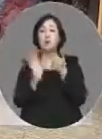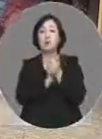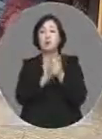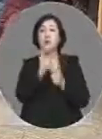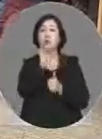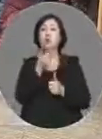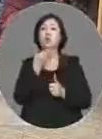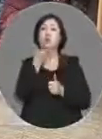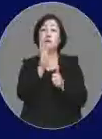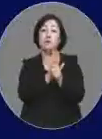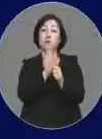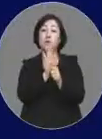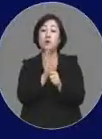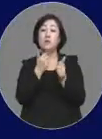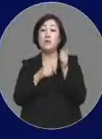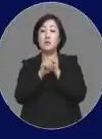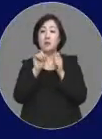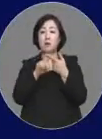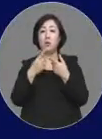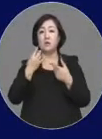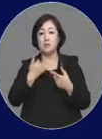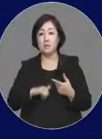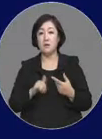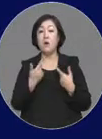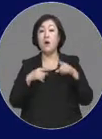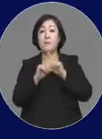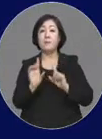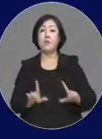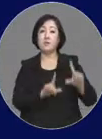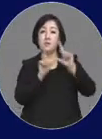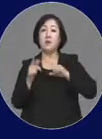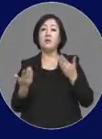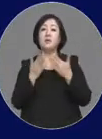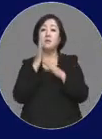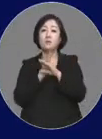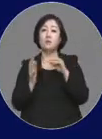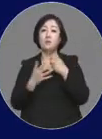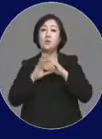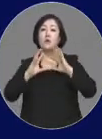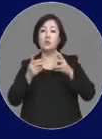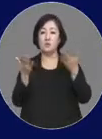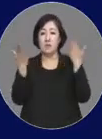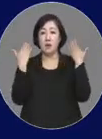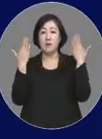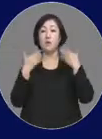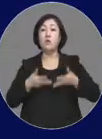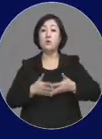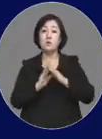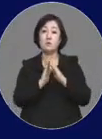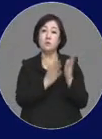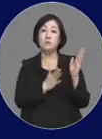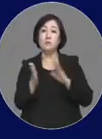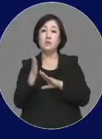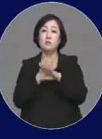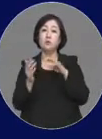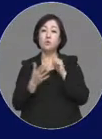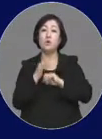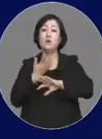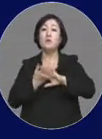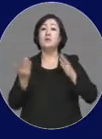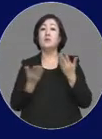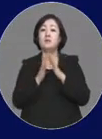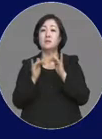낳습니다 또 자녀와 함께 거주하며 근무 할 수 있도록 국제학교 설립을 추진하고 외국인 노동자